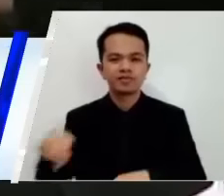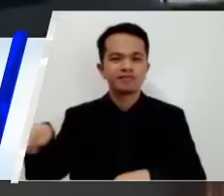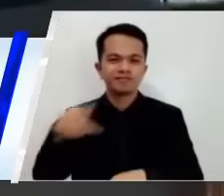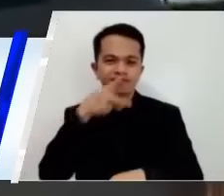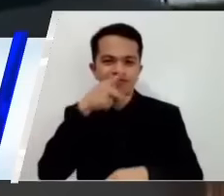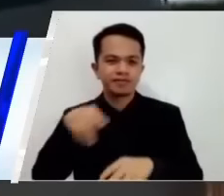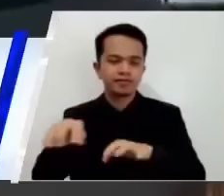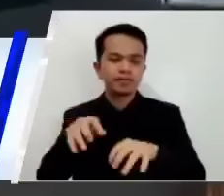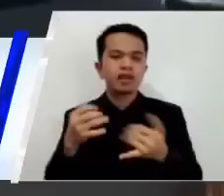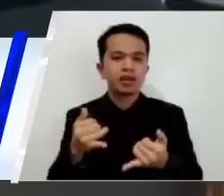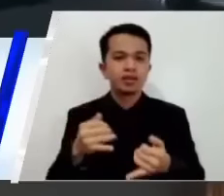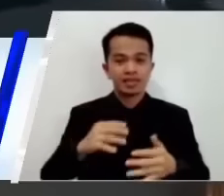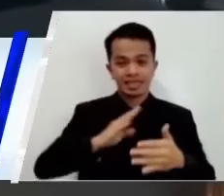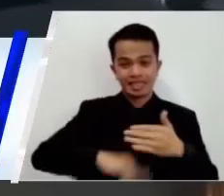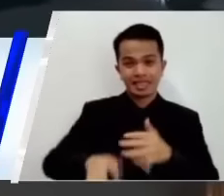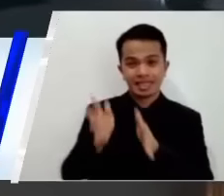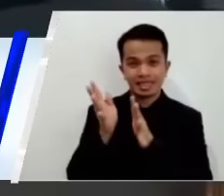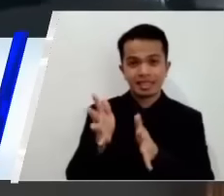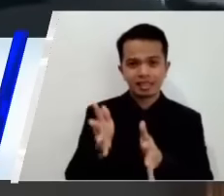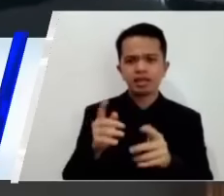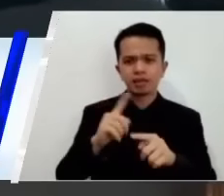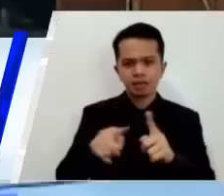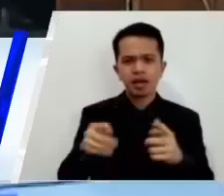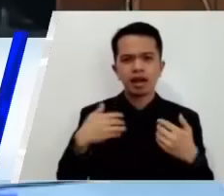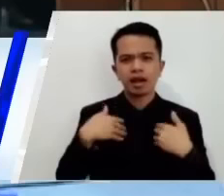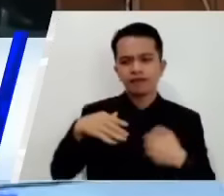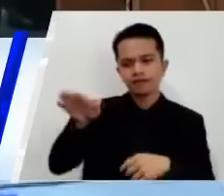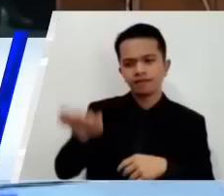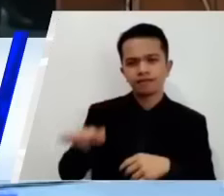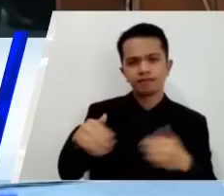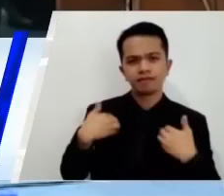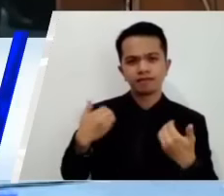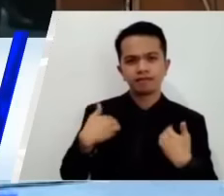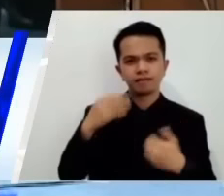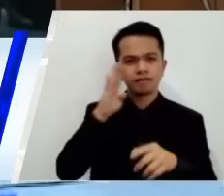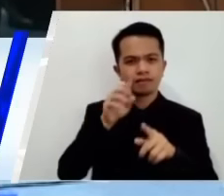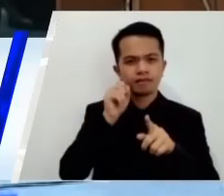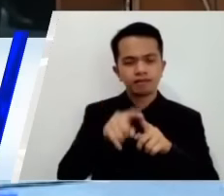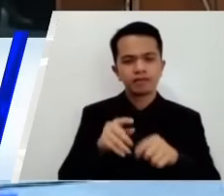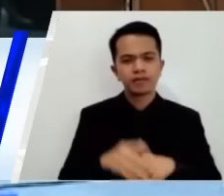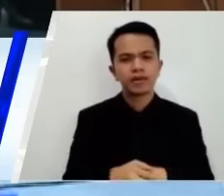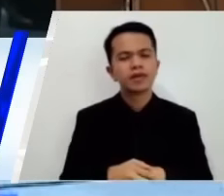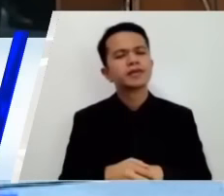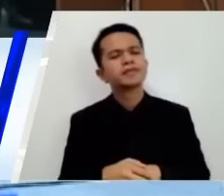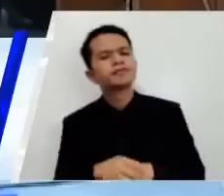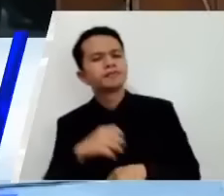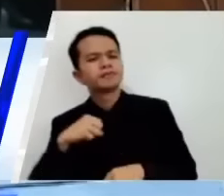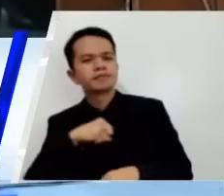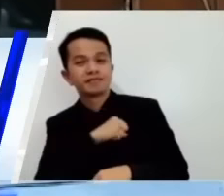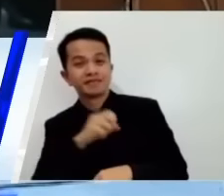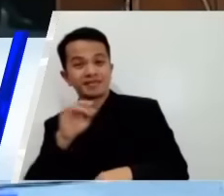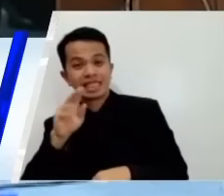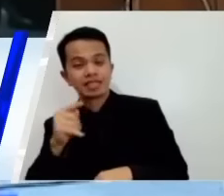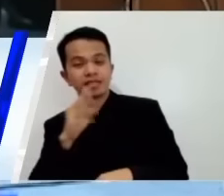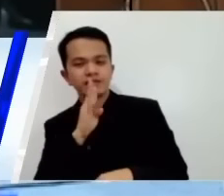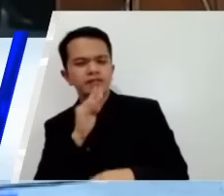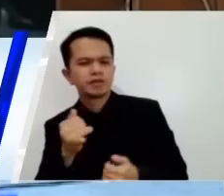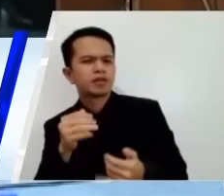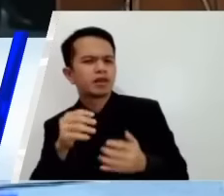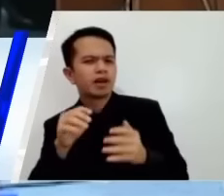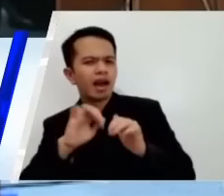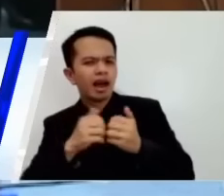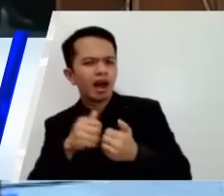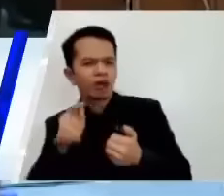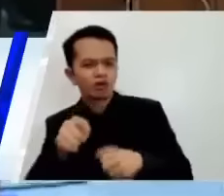pa lang, lalo't may nakababata siyang kapatid? Paano po yung iniwan ka ng nanay mo nung pinanganak ka ng